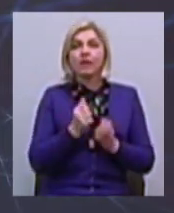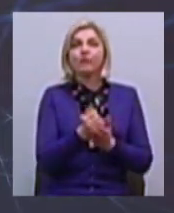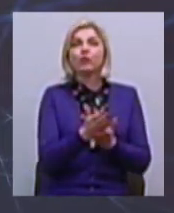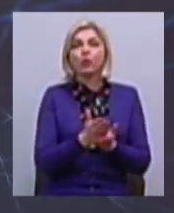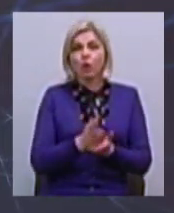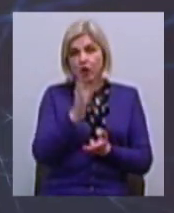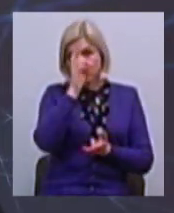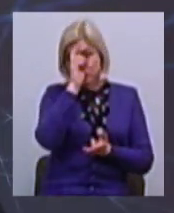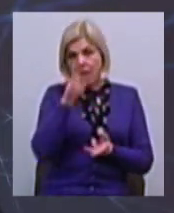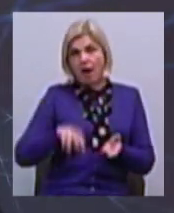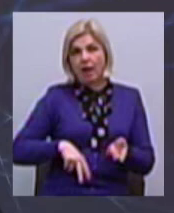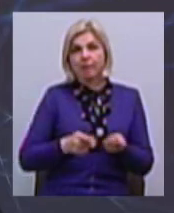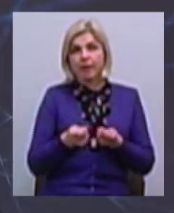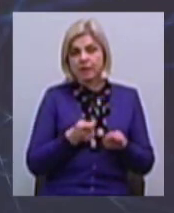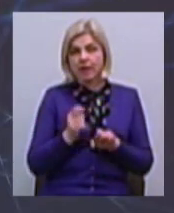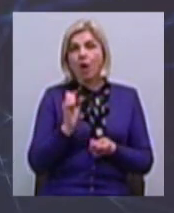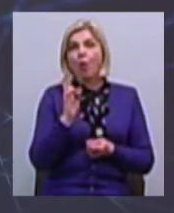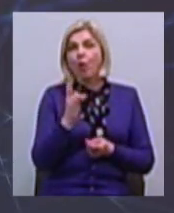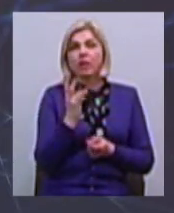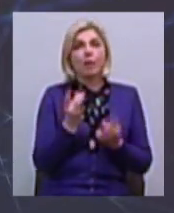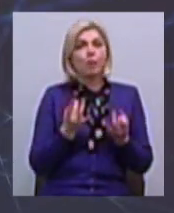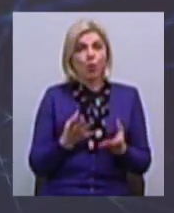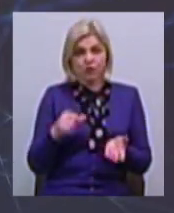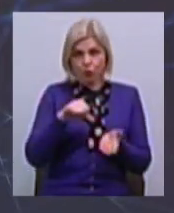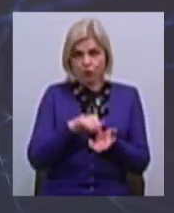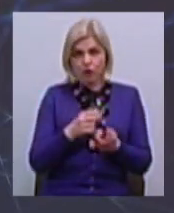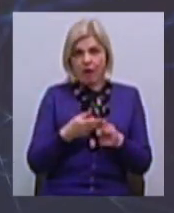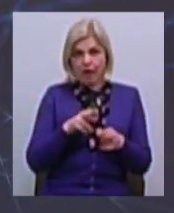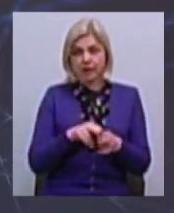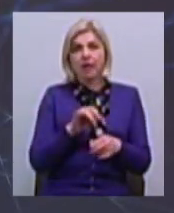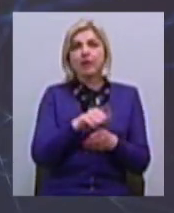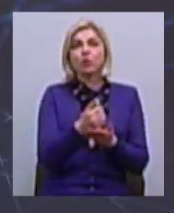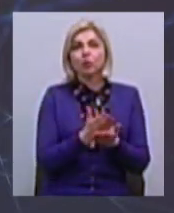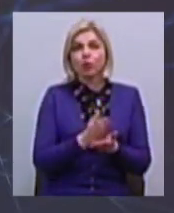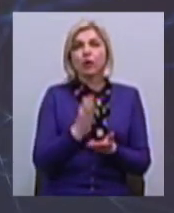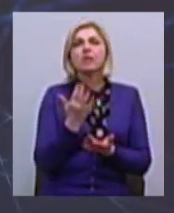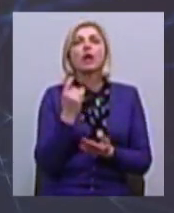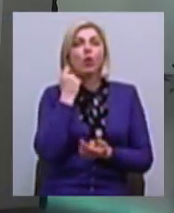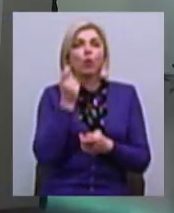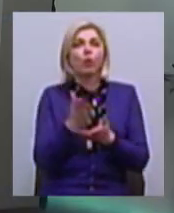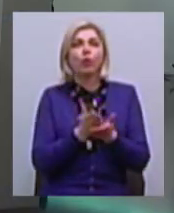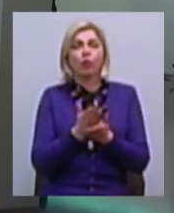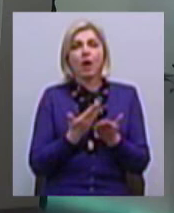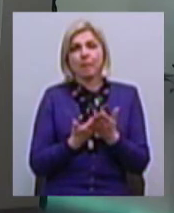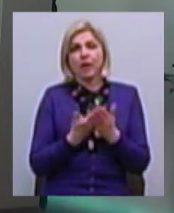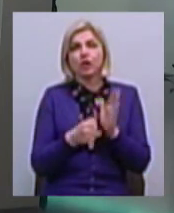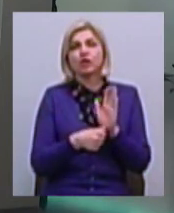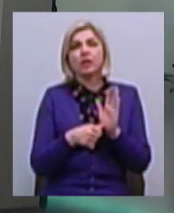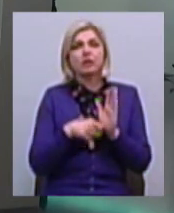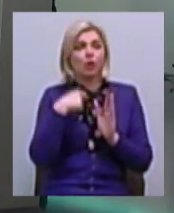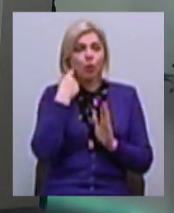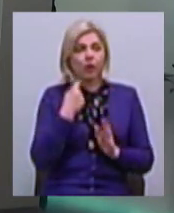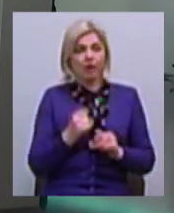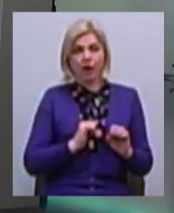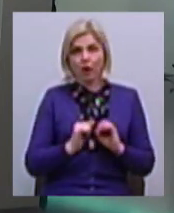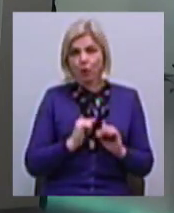державної адміністрації. Тобто він не просто так з'явився у цих структурах і не просто так його призначили головою. Скільки років? Близько 6 років. Близько 6 років так.